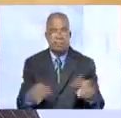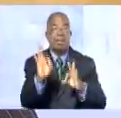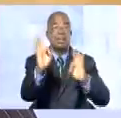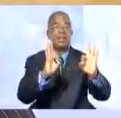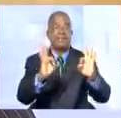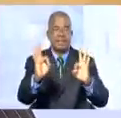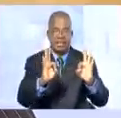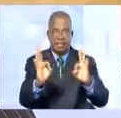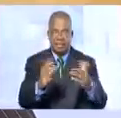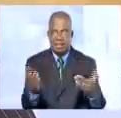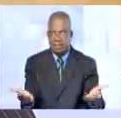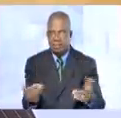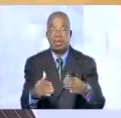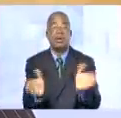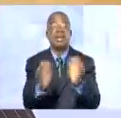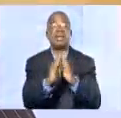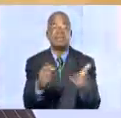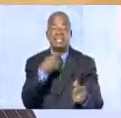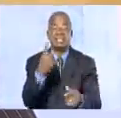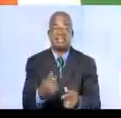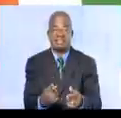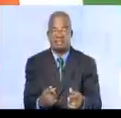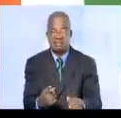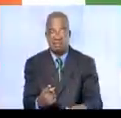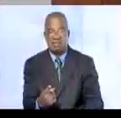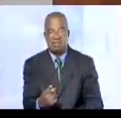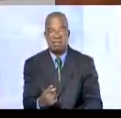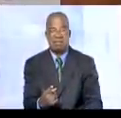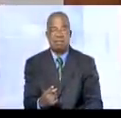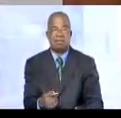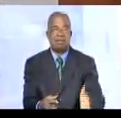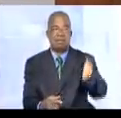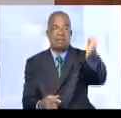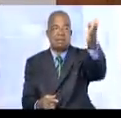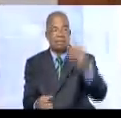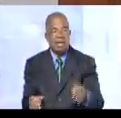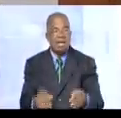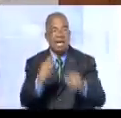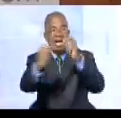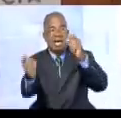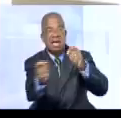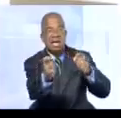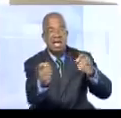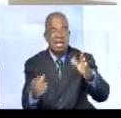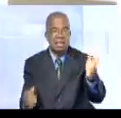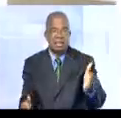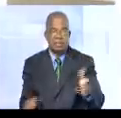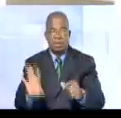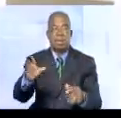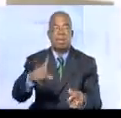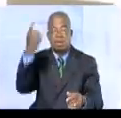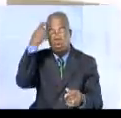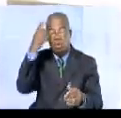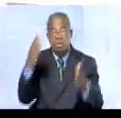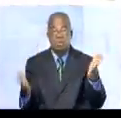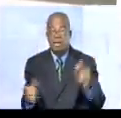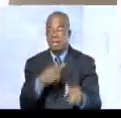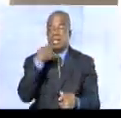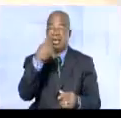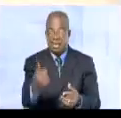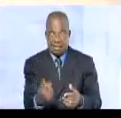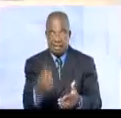Niamien questionnaient plusieurs communes. Le nouveau prix des bouteilles de gaz butane fixé par le gouvernement depuis le 2